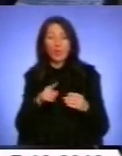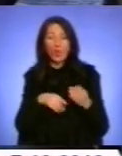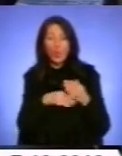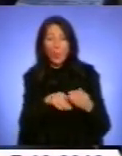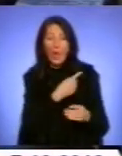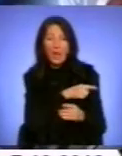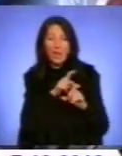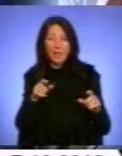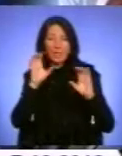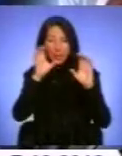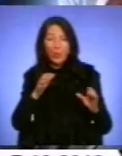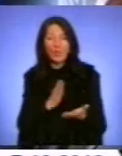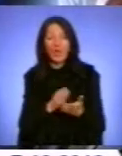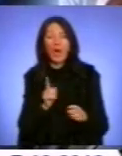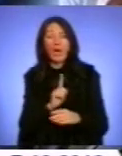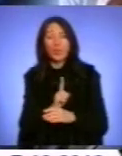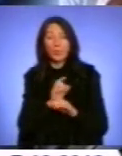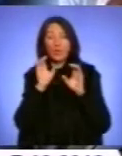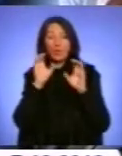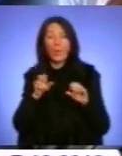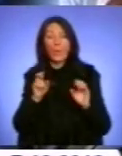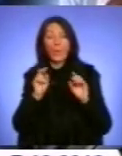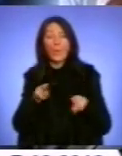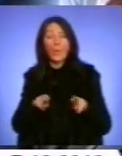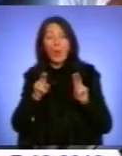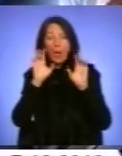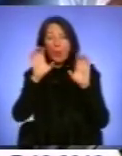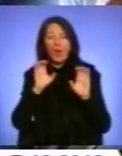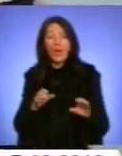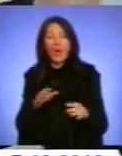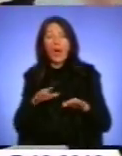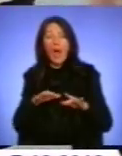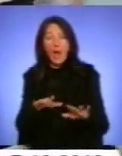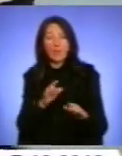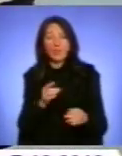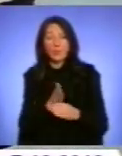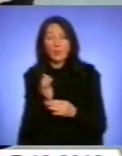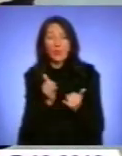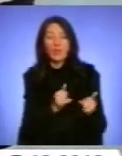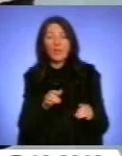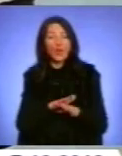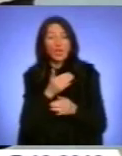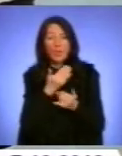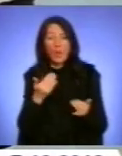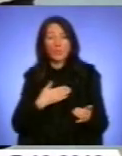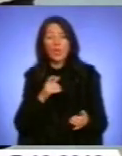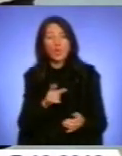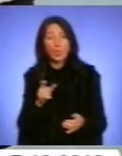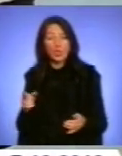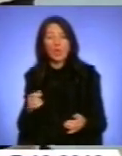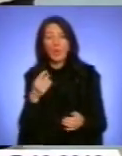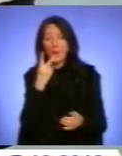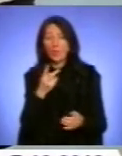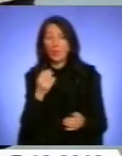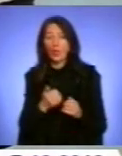а нормативно-правових актів, які б забезпечили його виконання, немає. Наші громадяни, і ми це бачимо, щоразу їздять